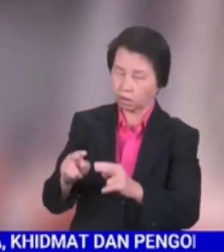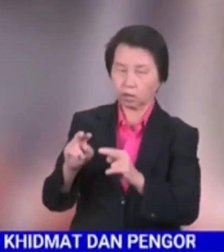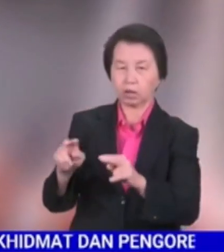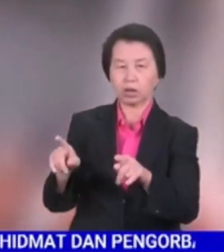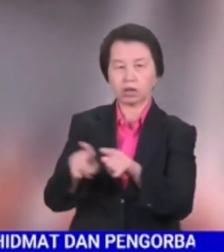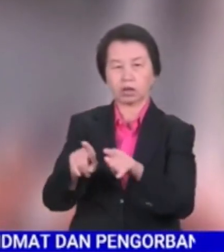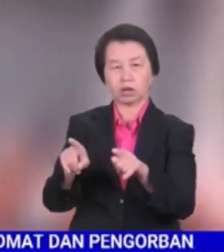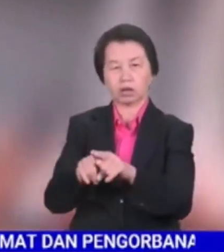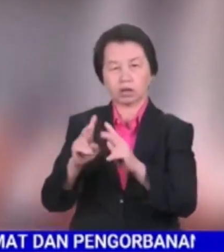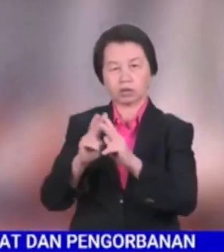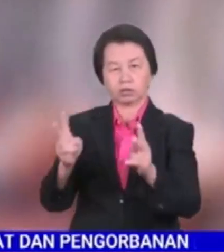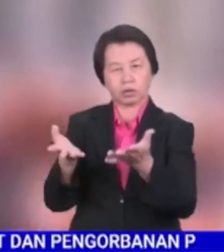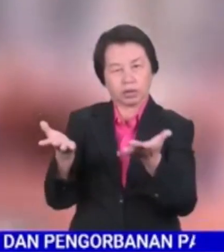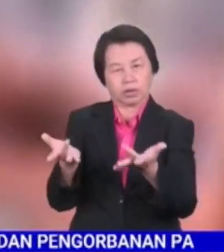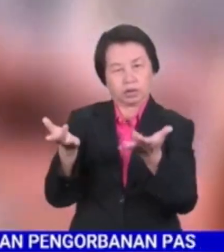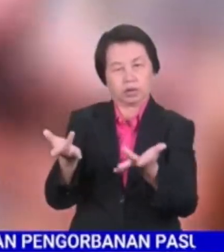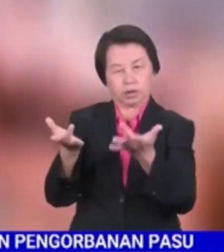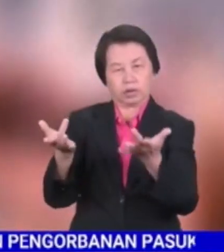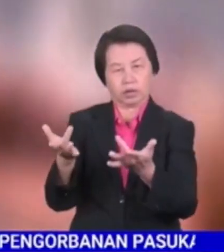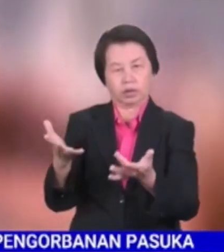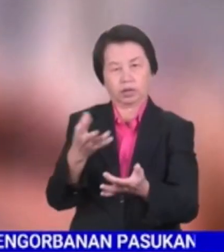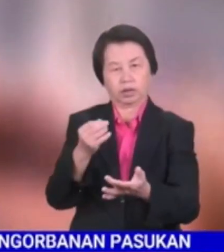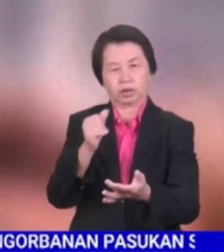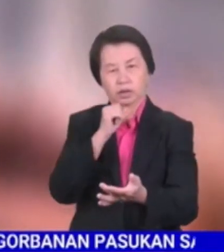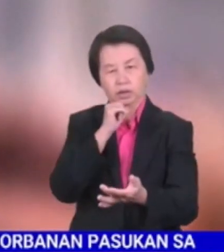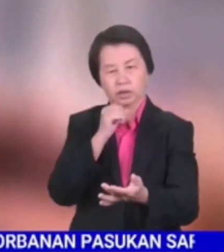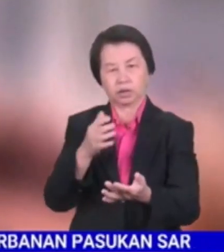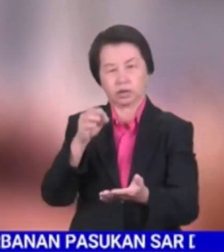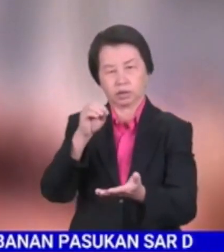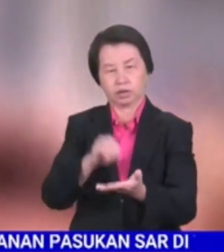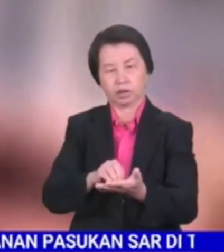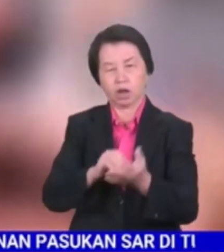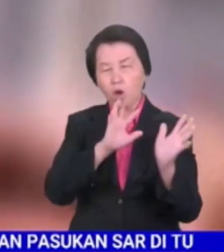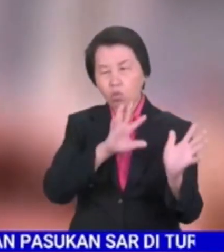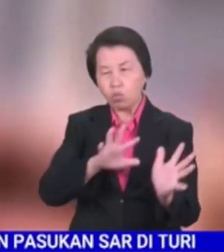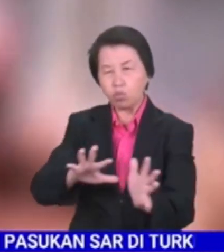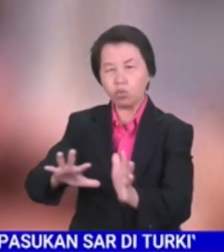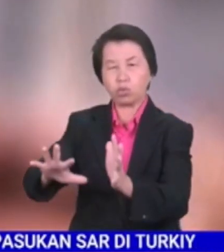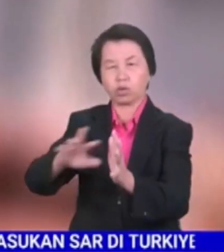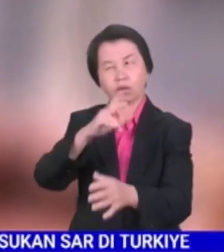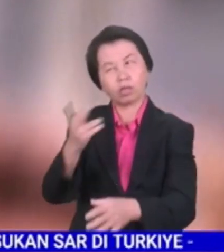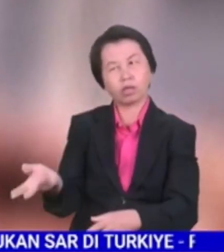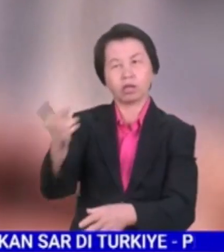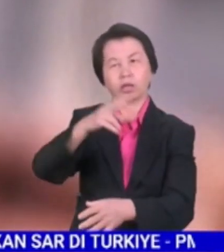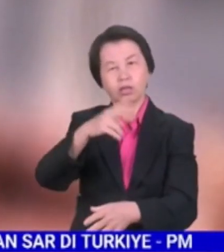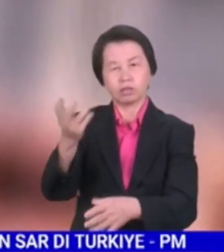kelihatan amat ringan bak kapas ditiup angin.